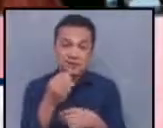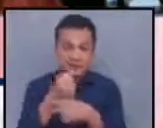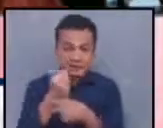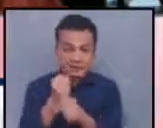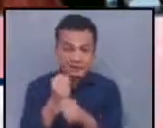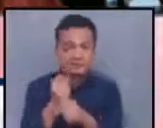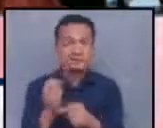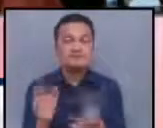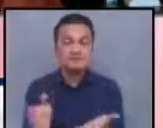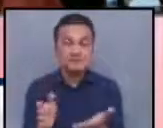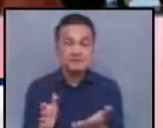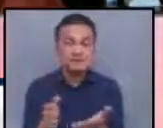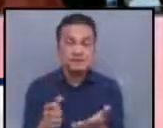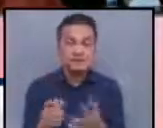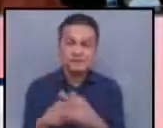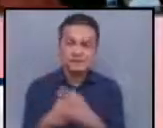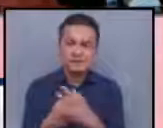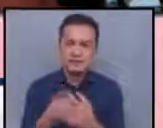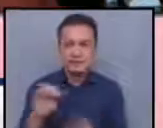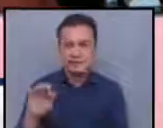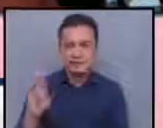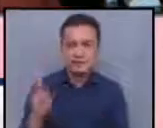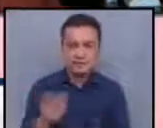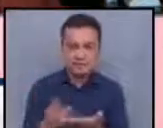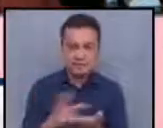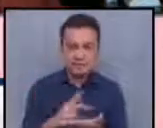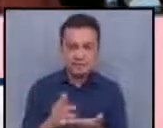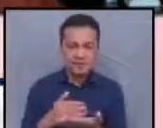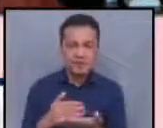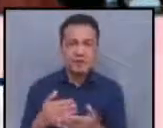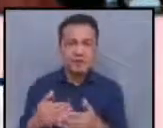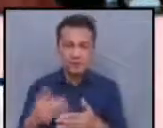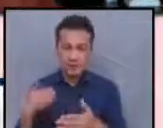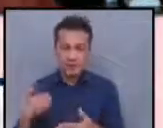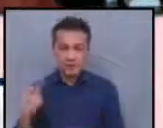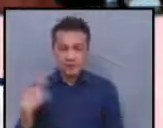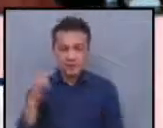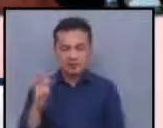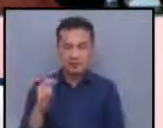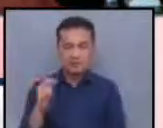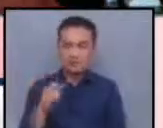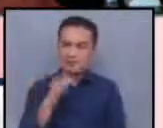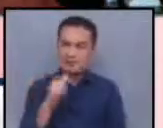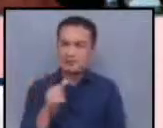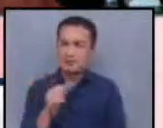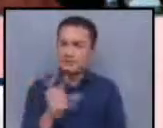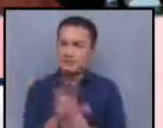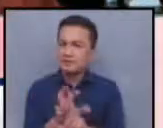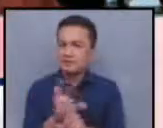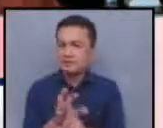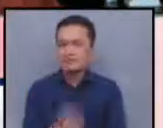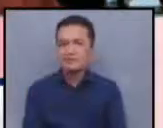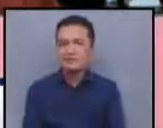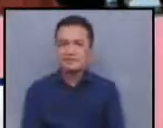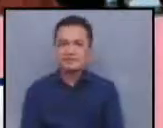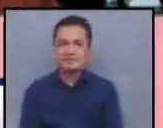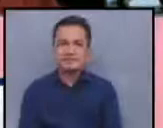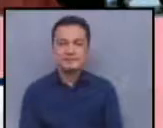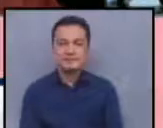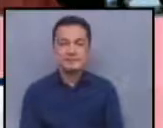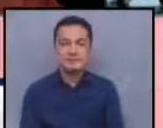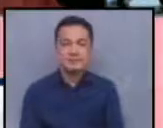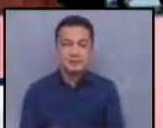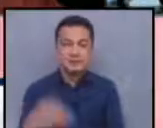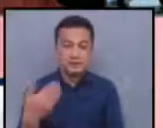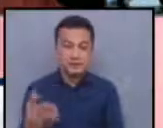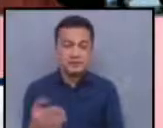ng Facebook page. Pero before that, meron na talaga akong YouTube. Pero hindi pa ganun kalakas yung YouTube ko. Tapos, ayun na, doon na